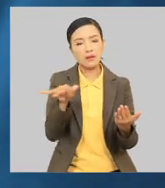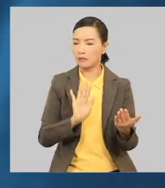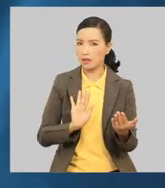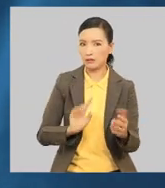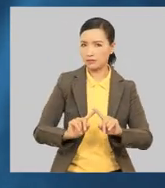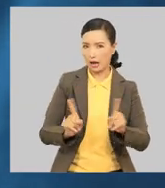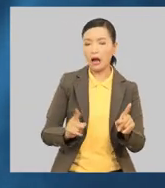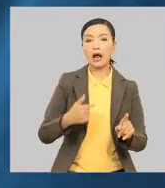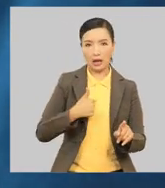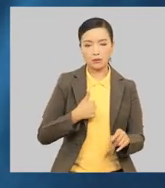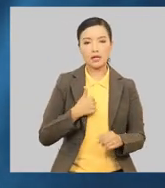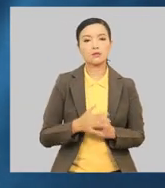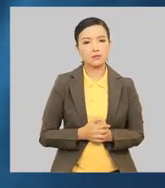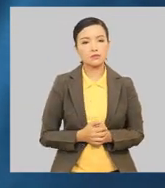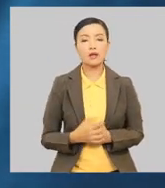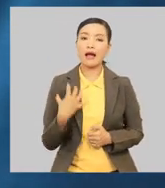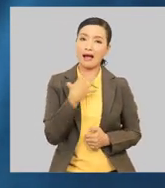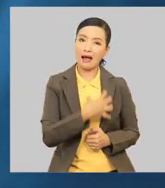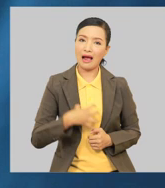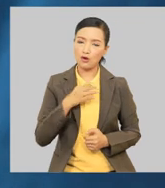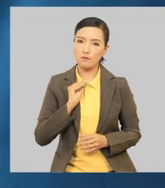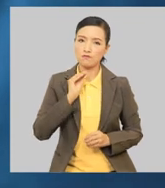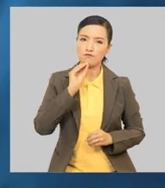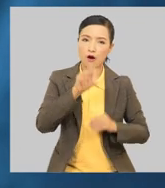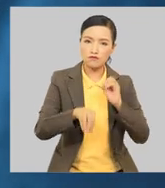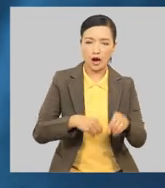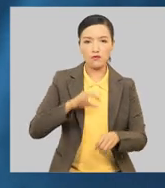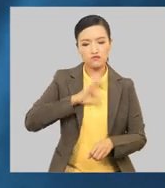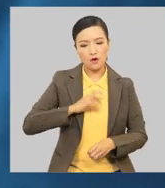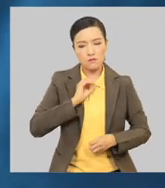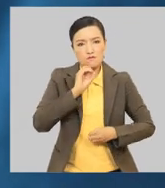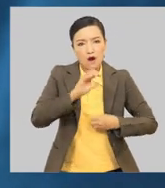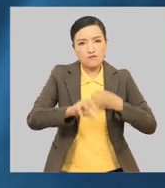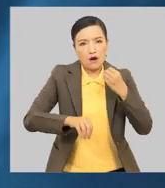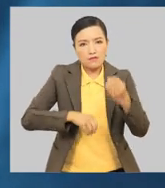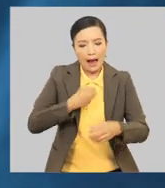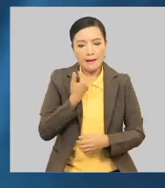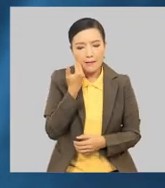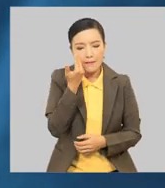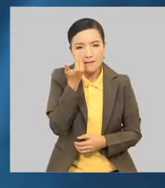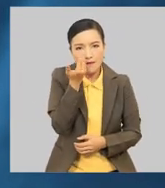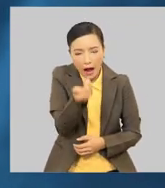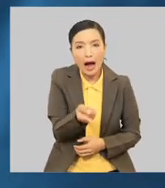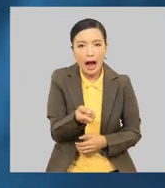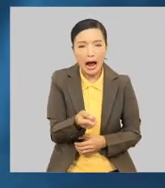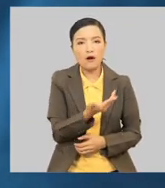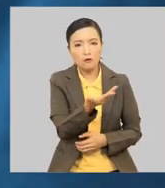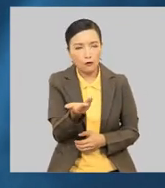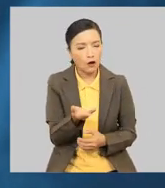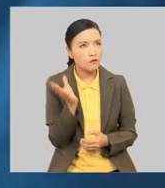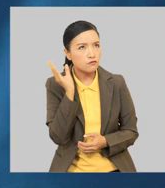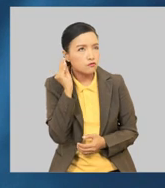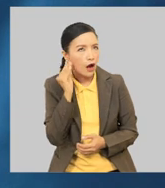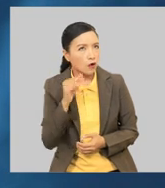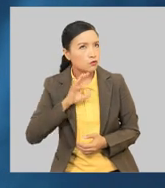ค่ะแต่ว่าเราจะมีการใส่อารมณ์ใส่ความรู้สึกของการได้อ่านเข้าไปด้วยให้เขาได้รับรู้ถึง